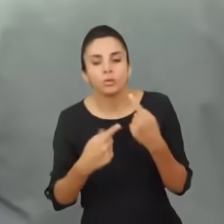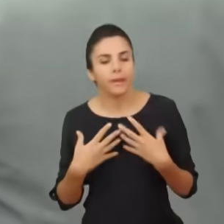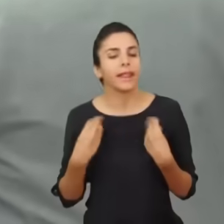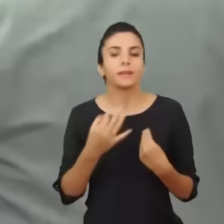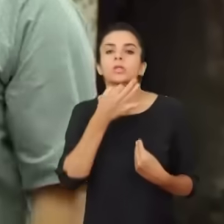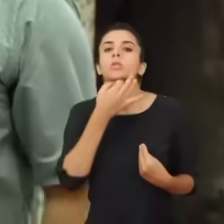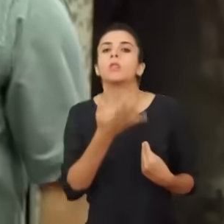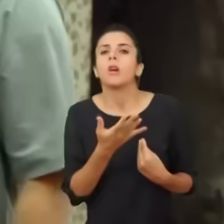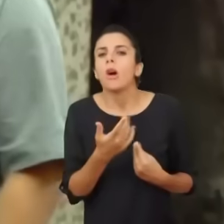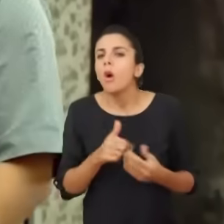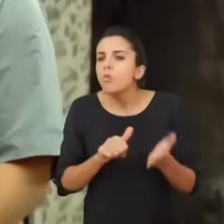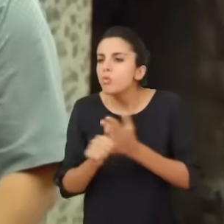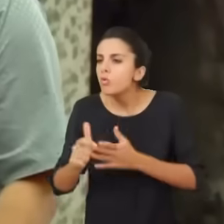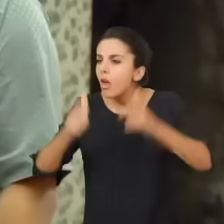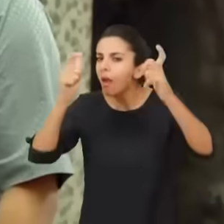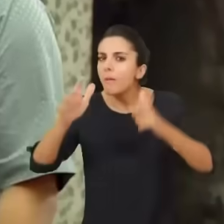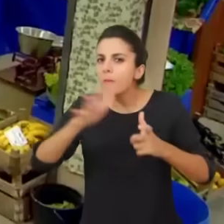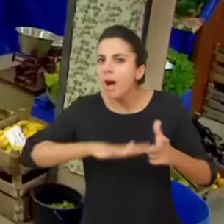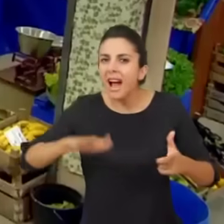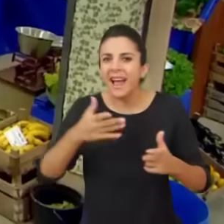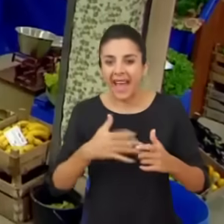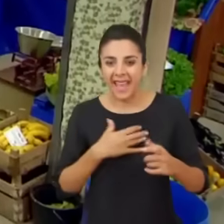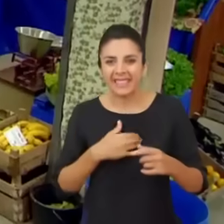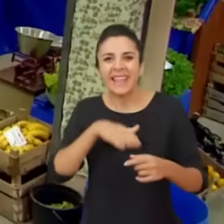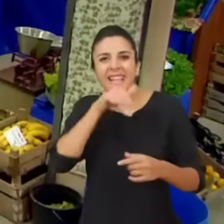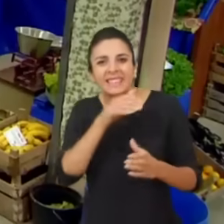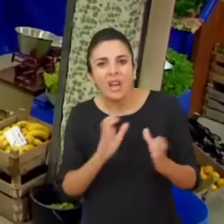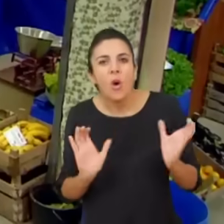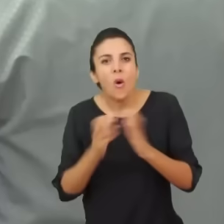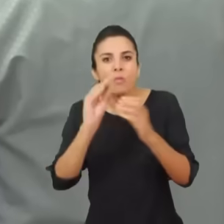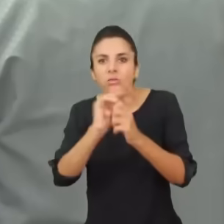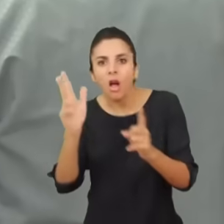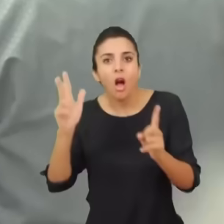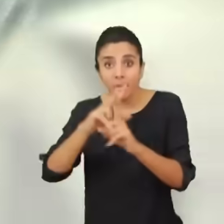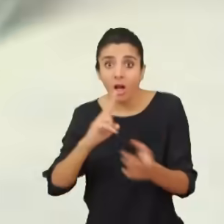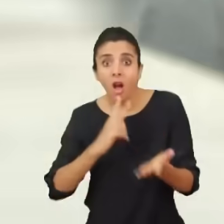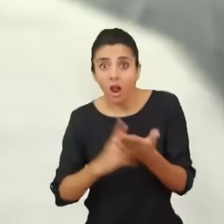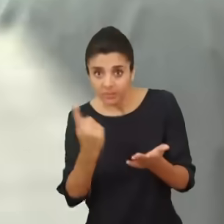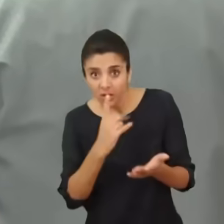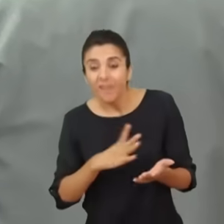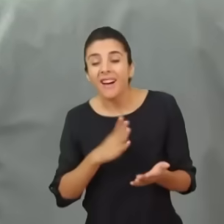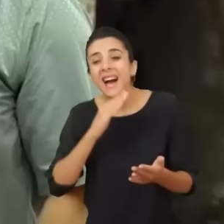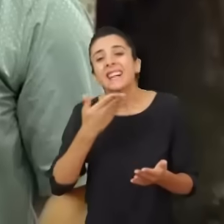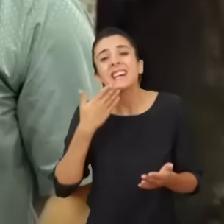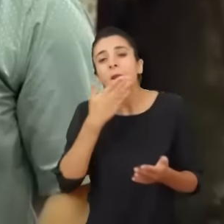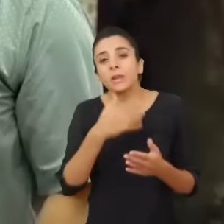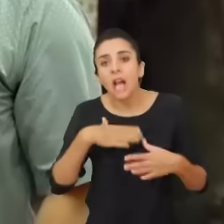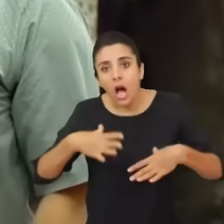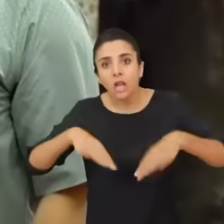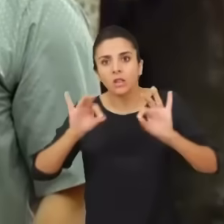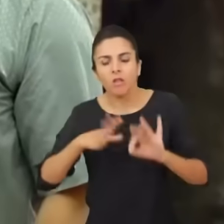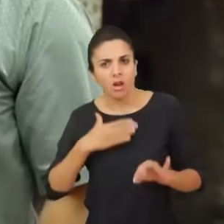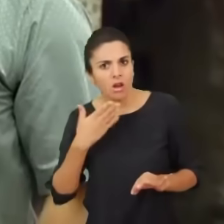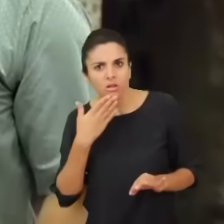sağ ol. Ya bütün mahallenin ihtiyar eğitimde toplamışsınız. Yoksa bir karar mı alınıyor? Ya işte ne olacak? Ramazan hazırlıkları.